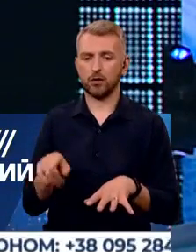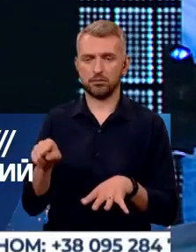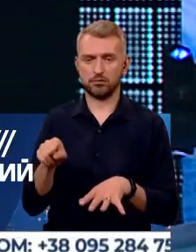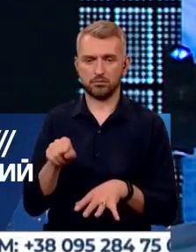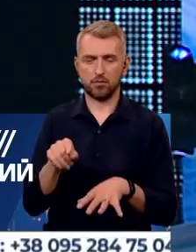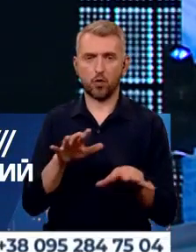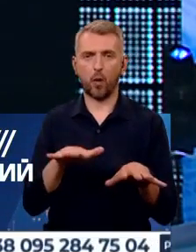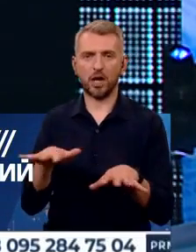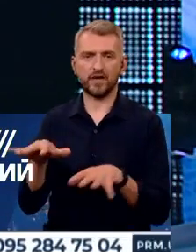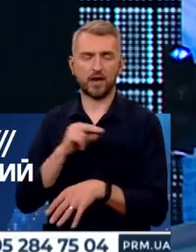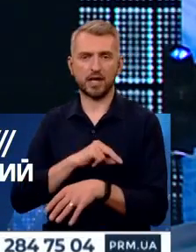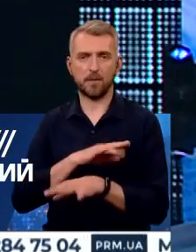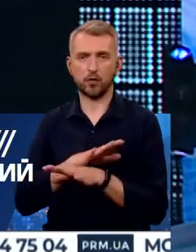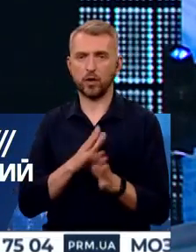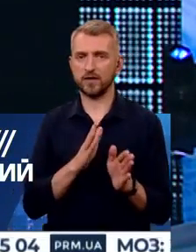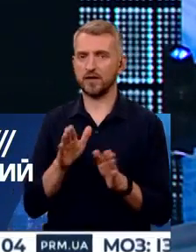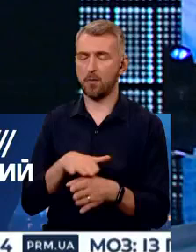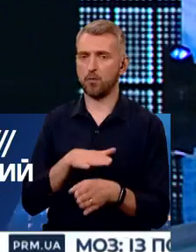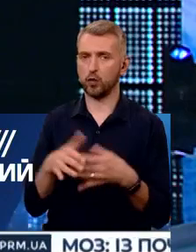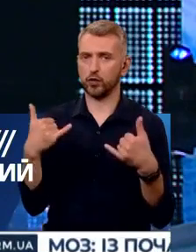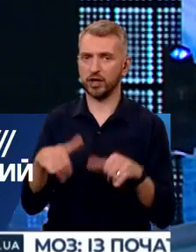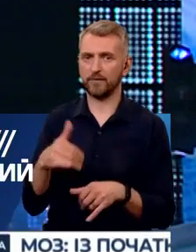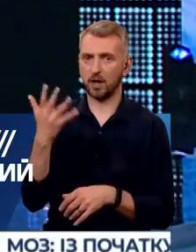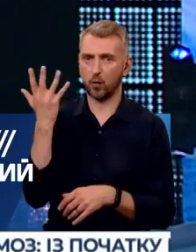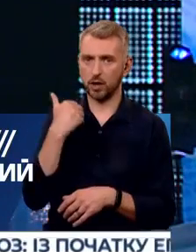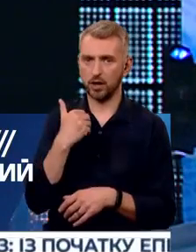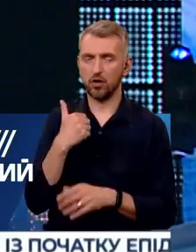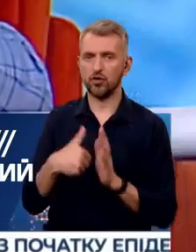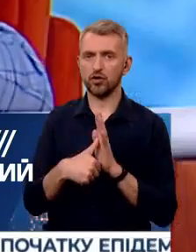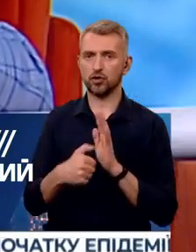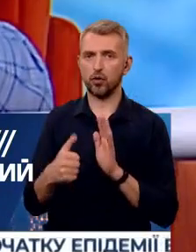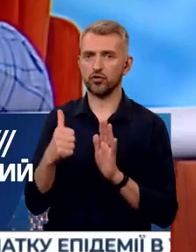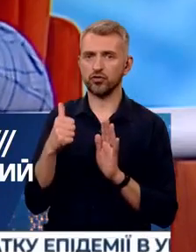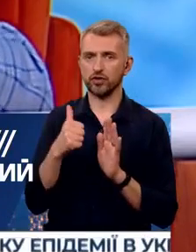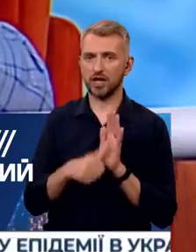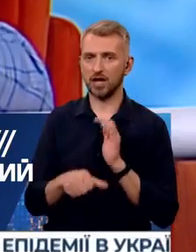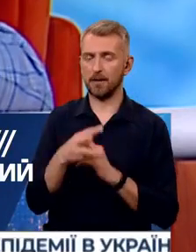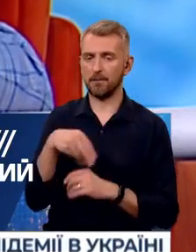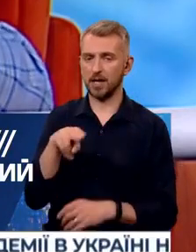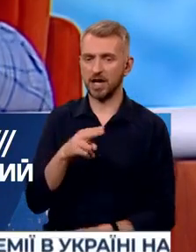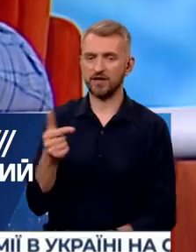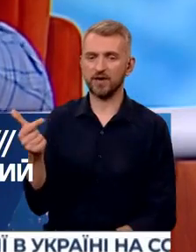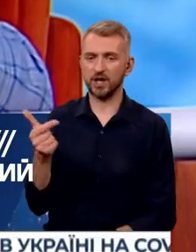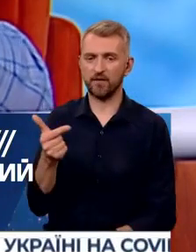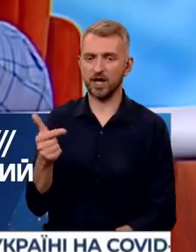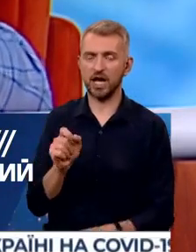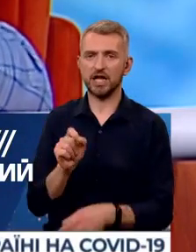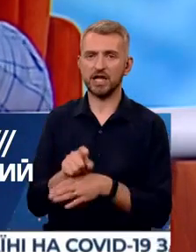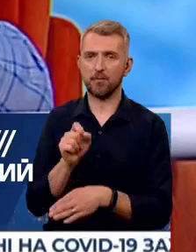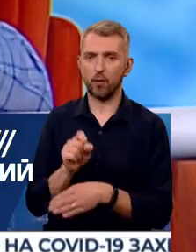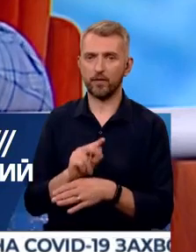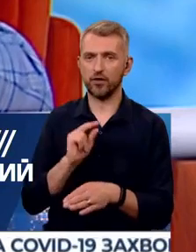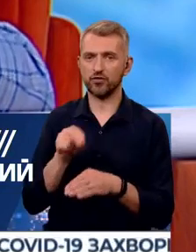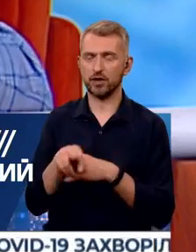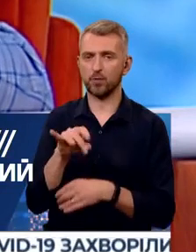а система абсолютно дивна, коли 660 мільярдів гривень замовлень